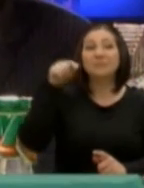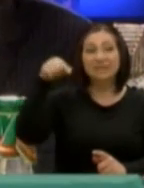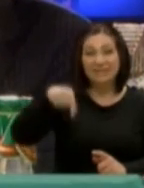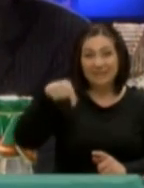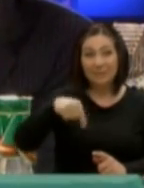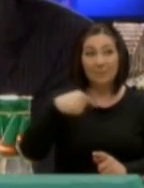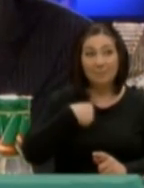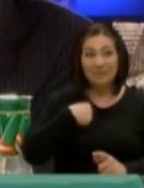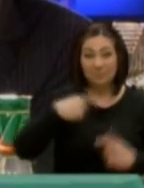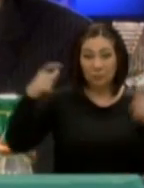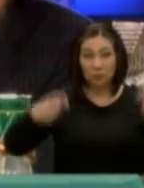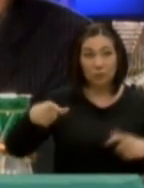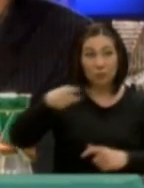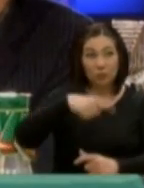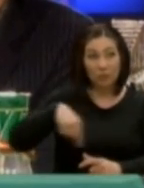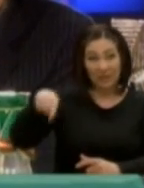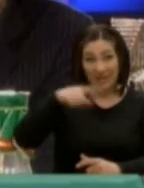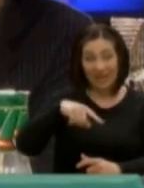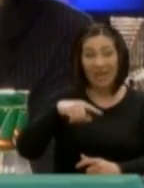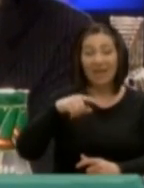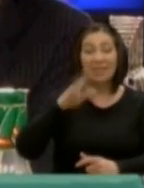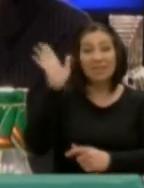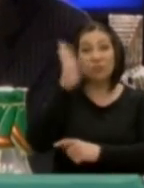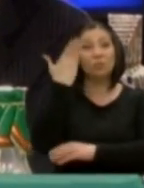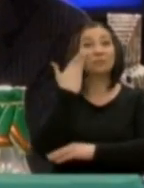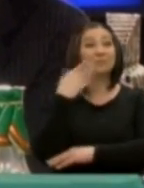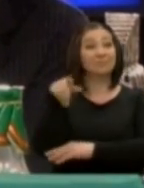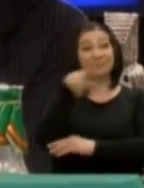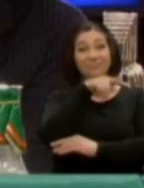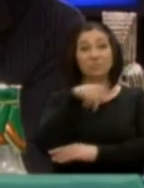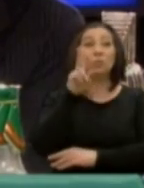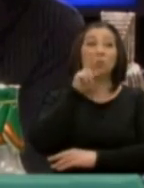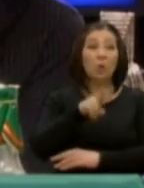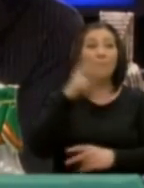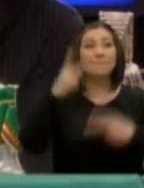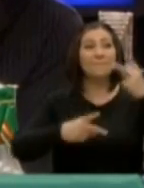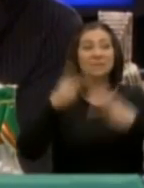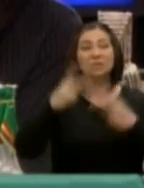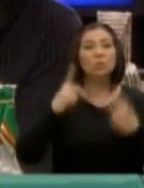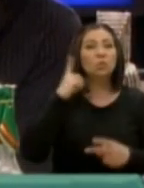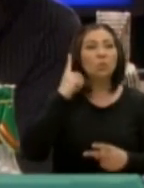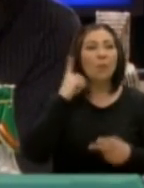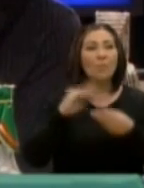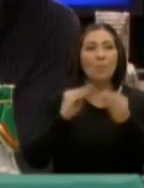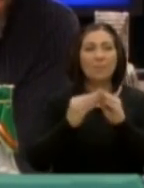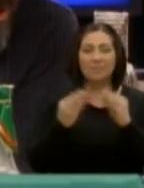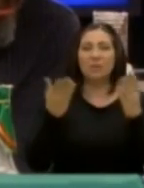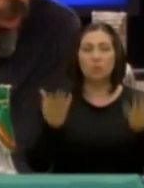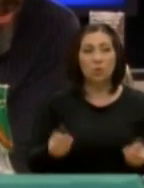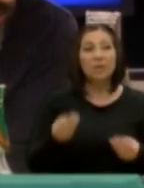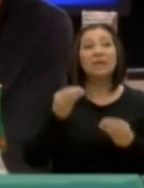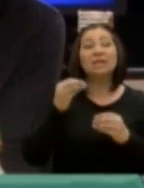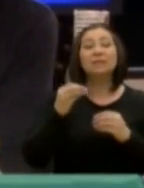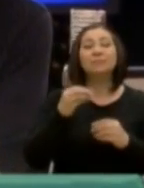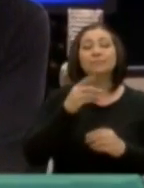Şimdi bizim stüdyodaki ekran başındaki izleyicimize ulaşıyor da bazen stüdyoda duyma problemi çekiyoruz. Işıl Hanım